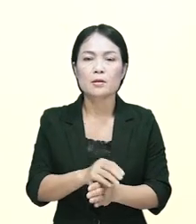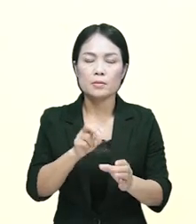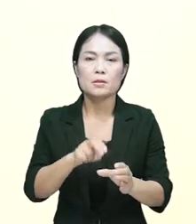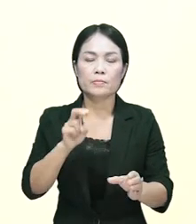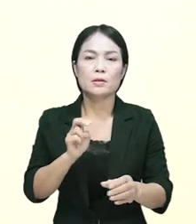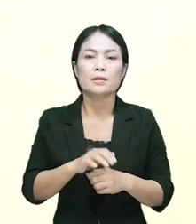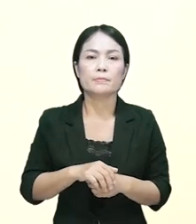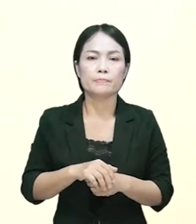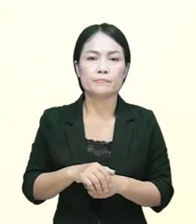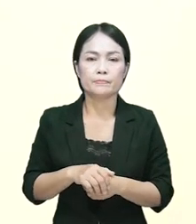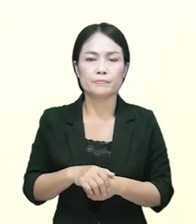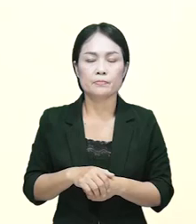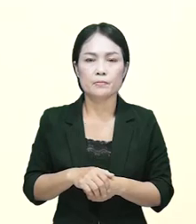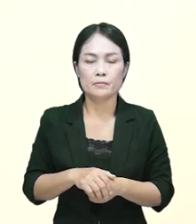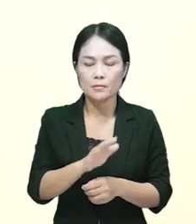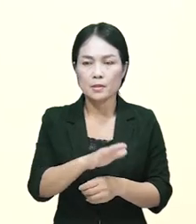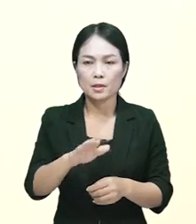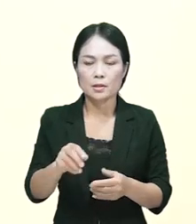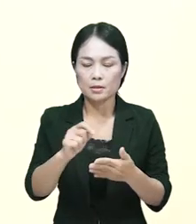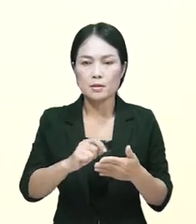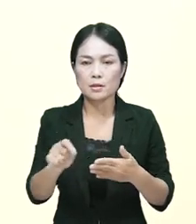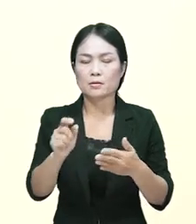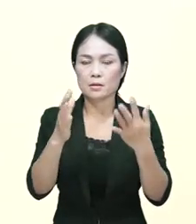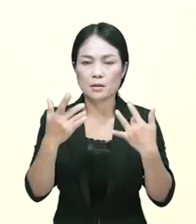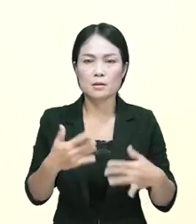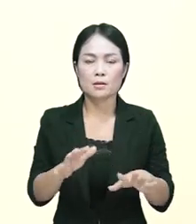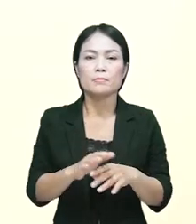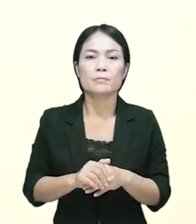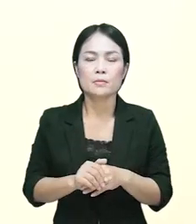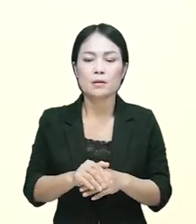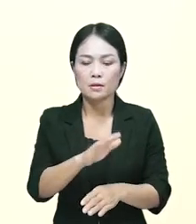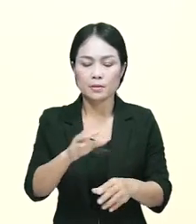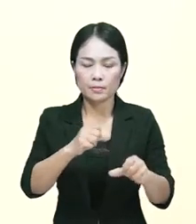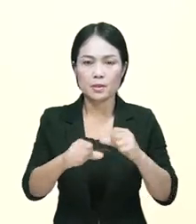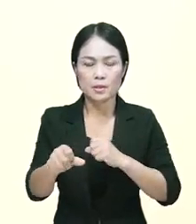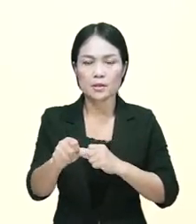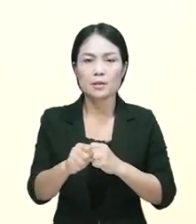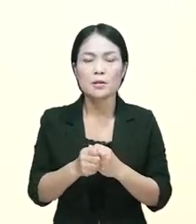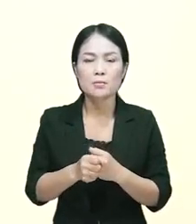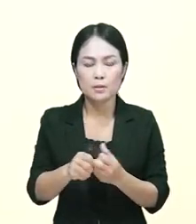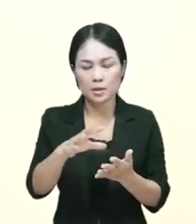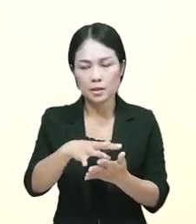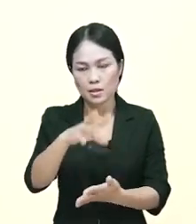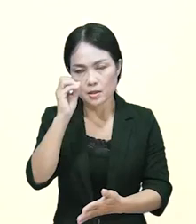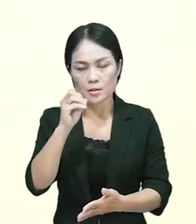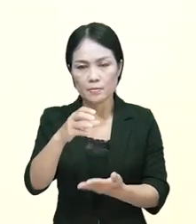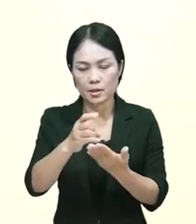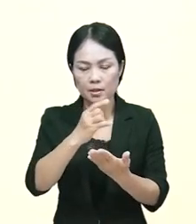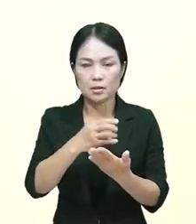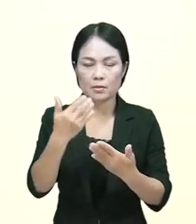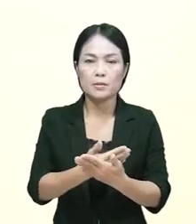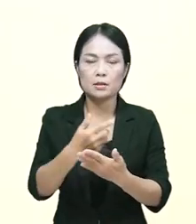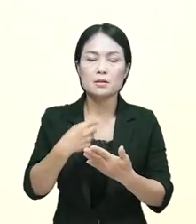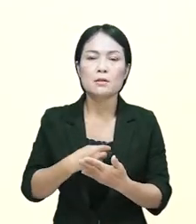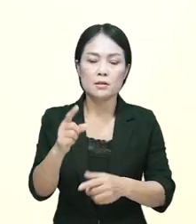កូនណាគាត់តែកូនកែរួចទាំងអស់គ្នាហើយហើយកូននឹងបន្តការរៀនរៀនថ្មីជាមួយអ្នកគ្រូទៀតណាកូនណាអញ្ចឹង